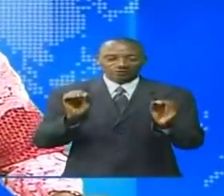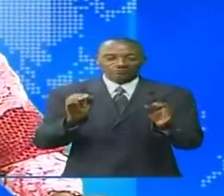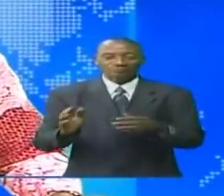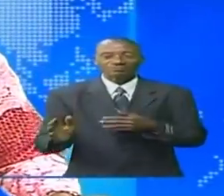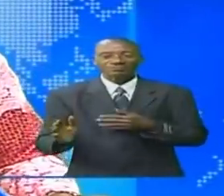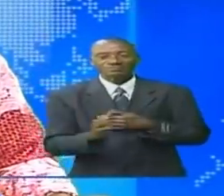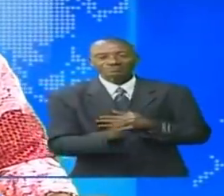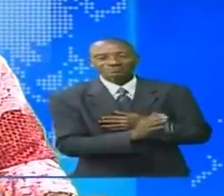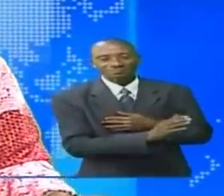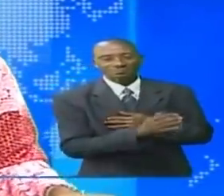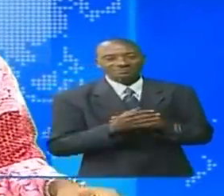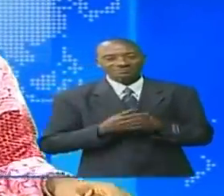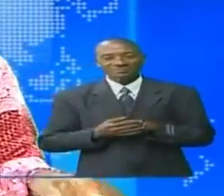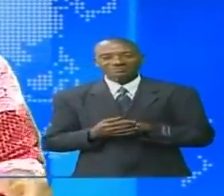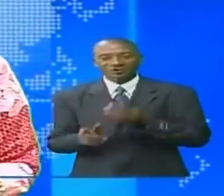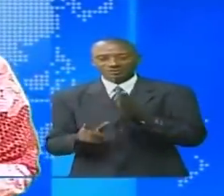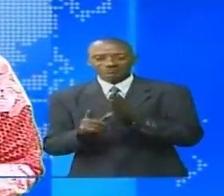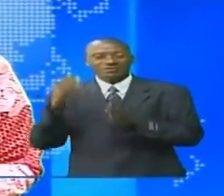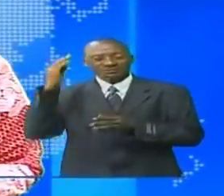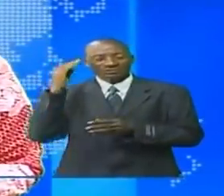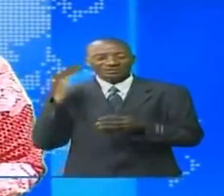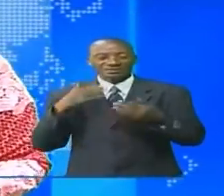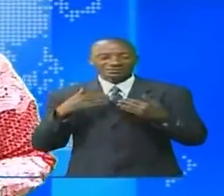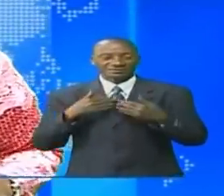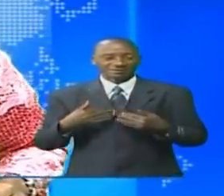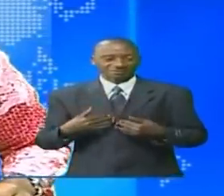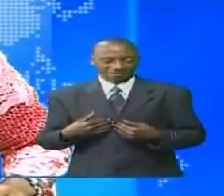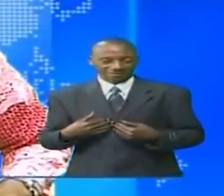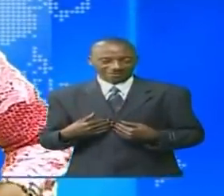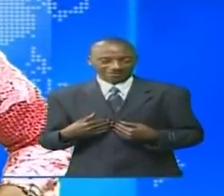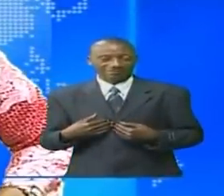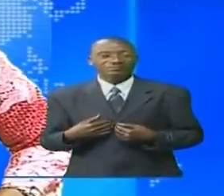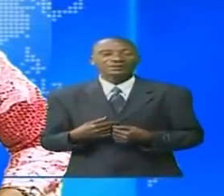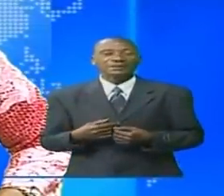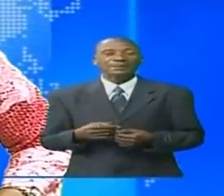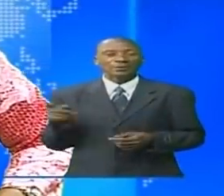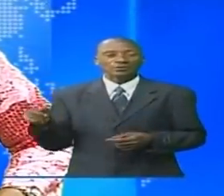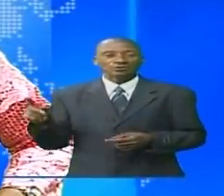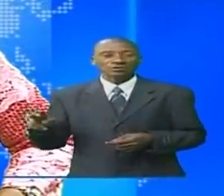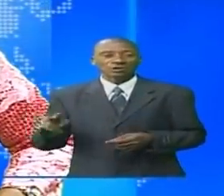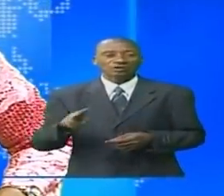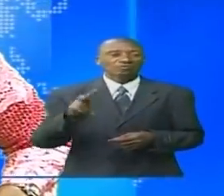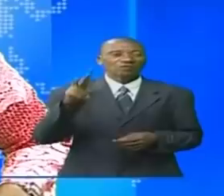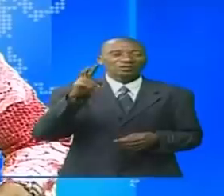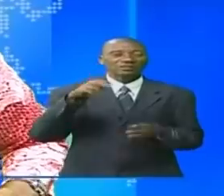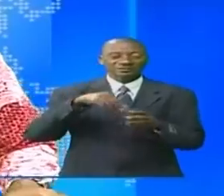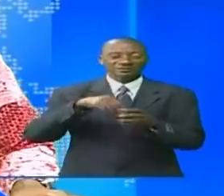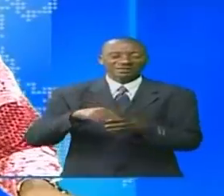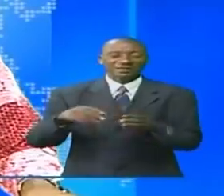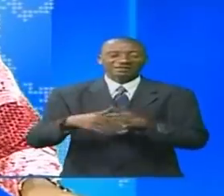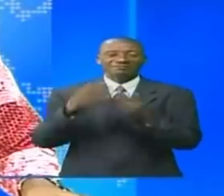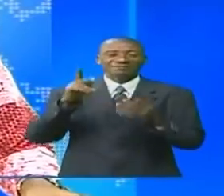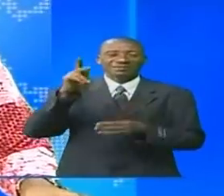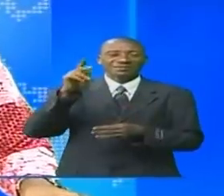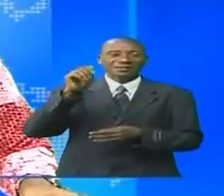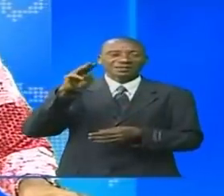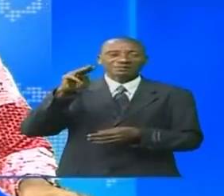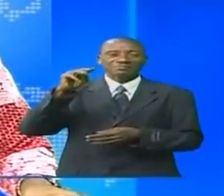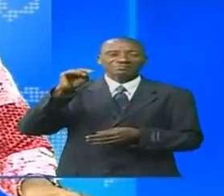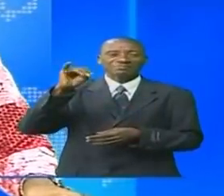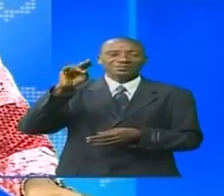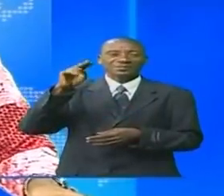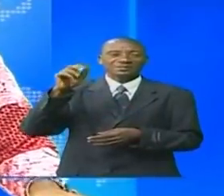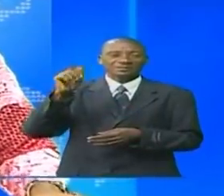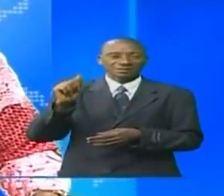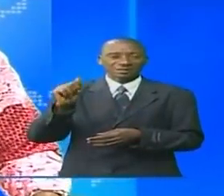temps, la vice-ministre de la Santé, Véronique Kilubankulu, est en mission officielle dans la ville de Kamina, où elle a remis des